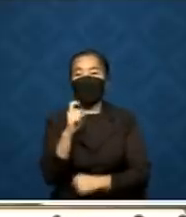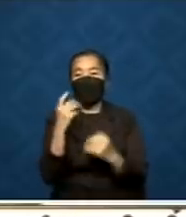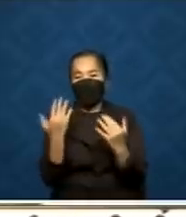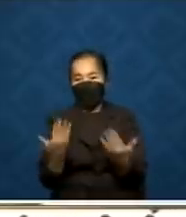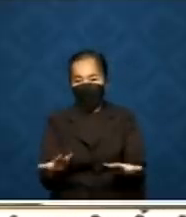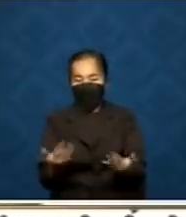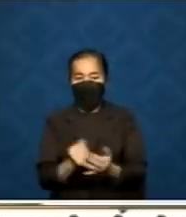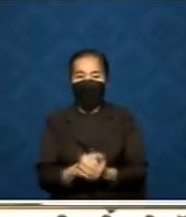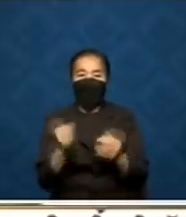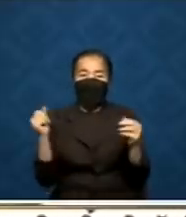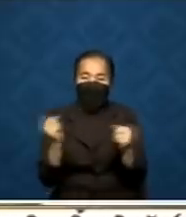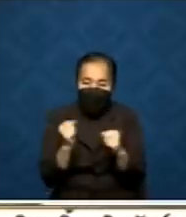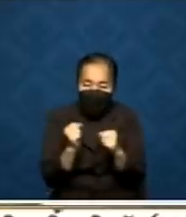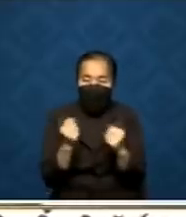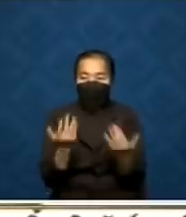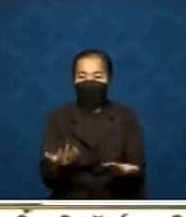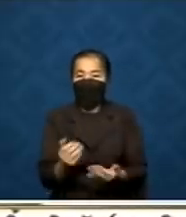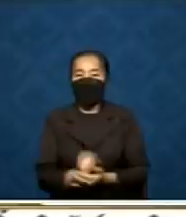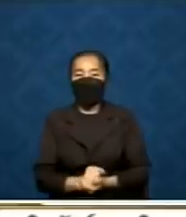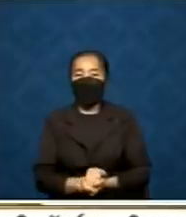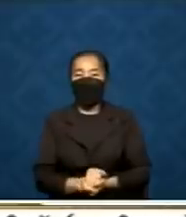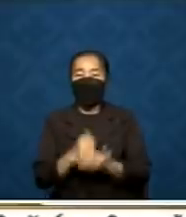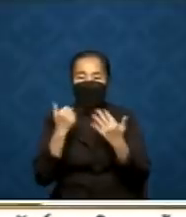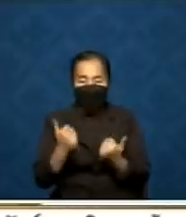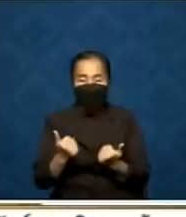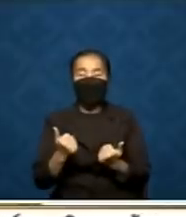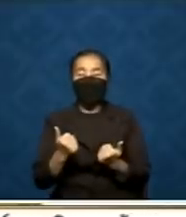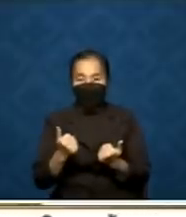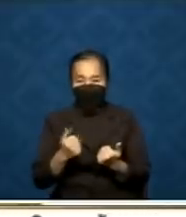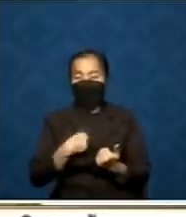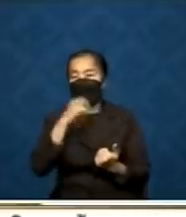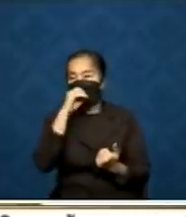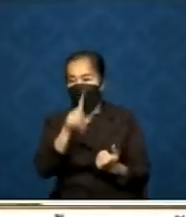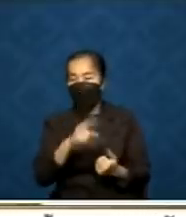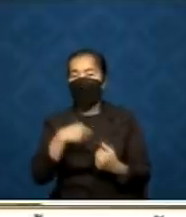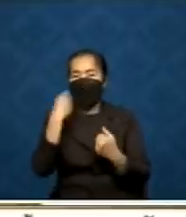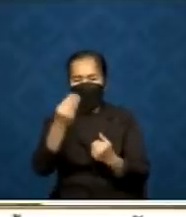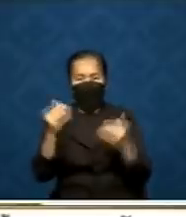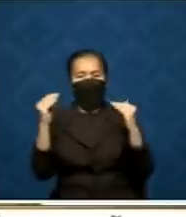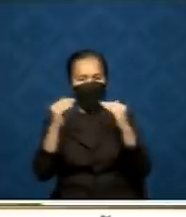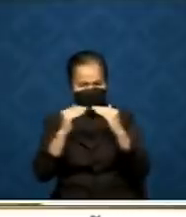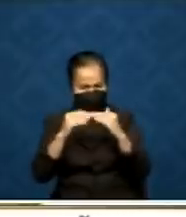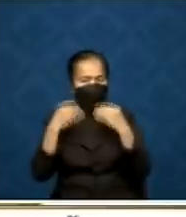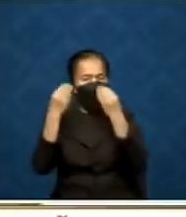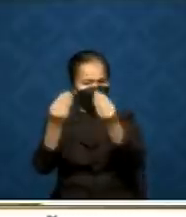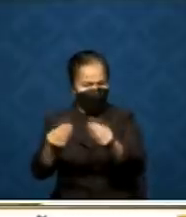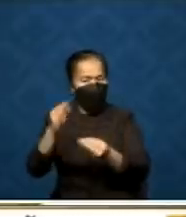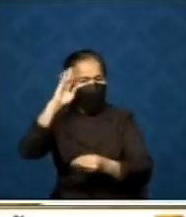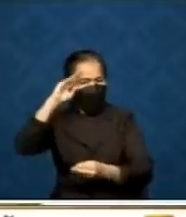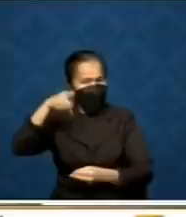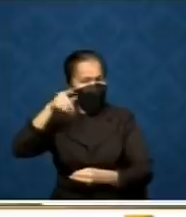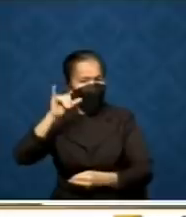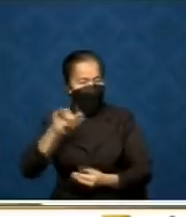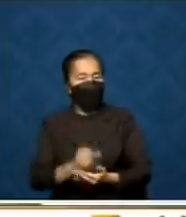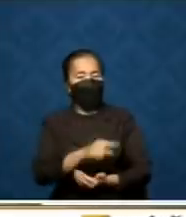กลัวก็เพราะฉะนั้นผมกำลังจะบอกว่าให้ความเป็นธรรมบัณฑิตประยุทธ์ไหนคุณอนุทิน